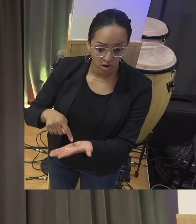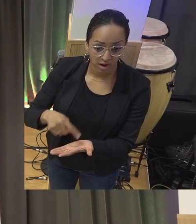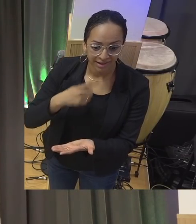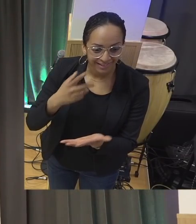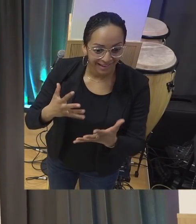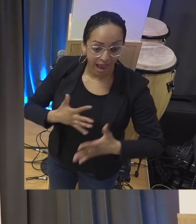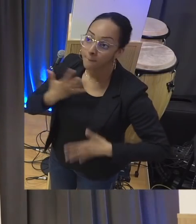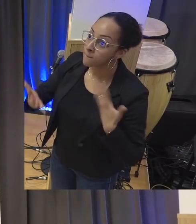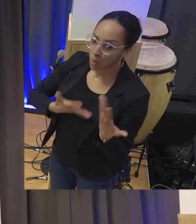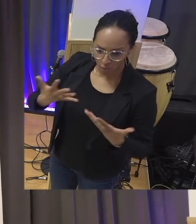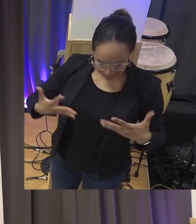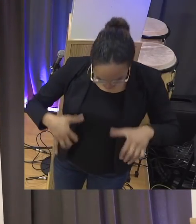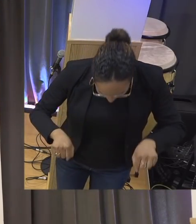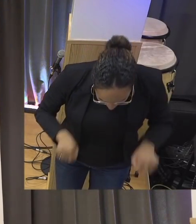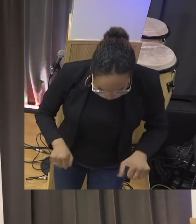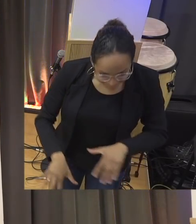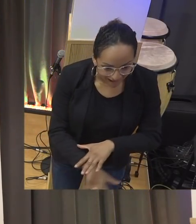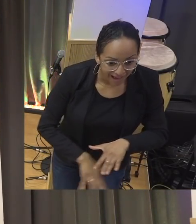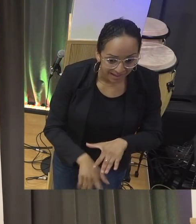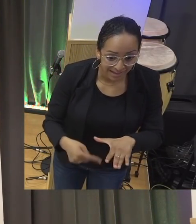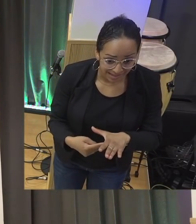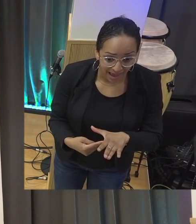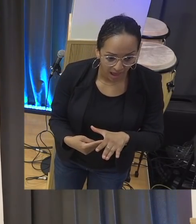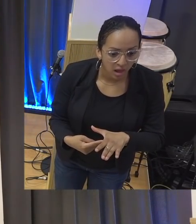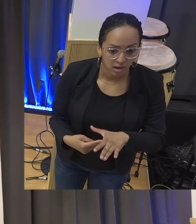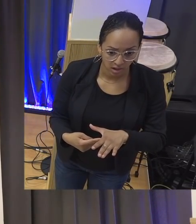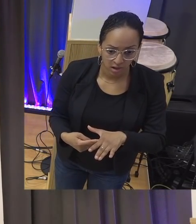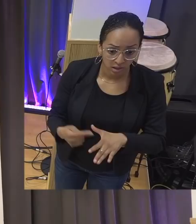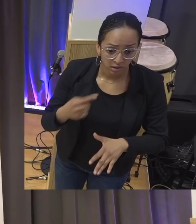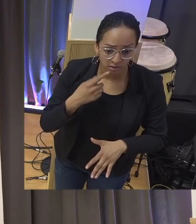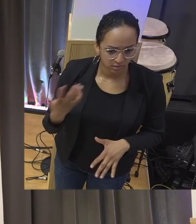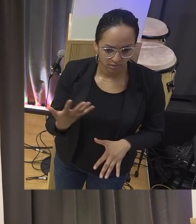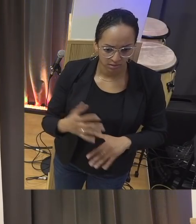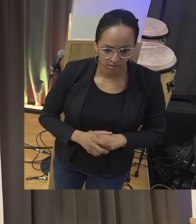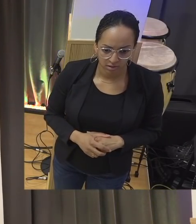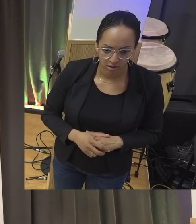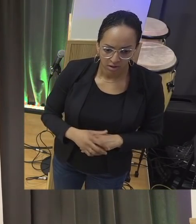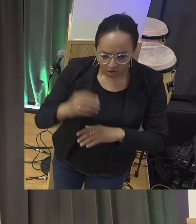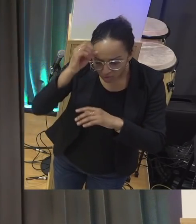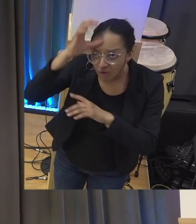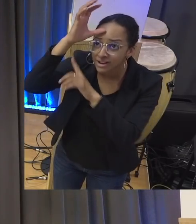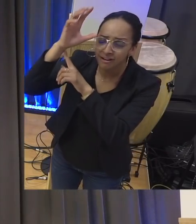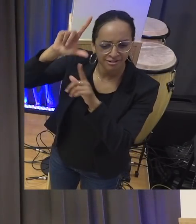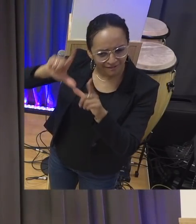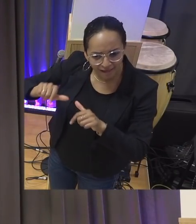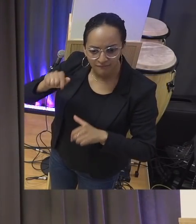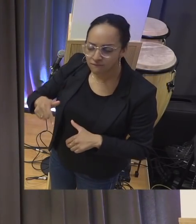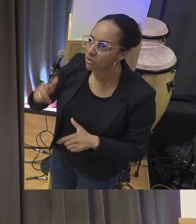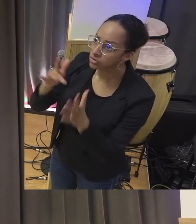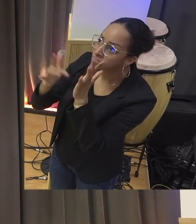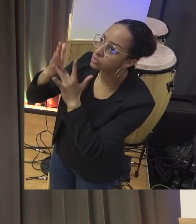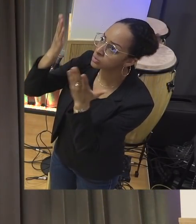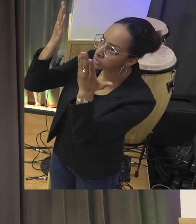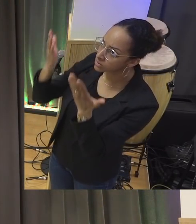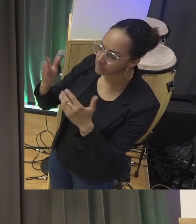et fondés, à celui de Jésus, où il veut qu'on en soit dans la pleine connaissance. Paul reconnaît,